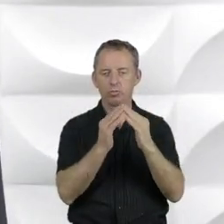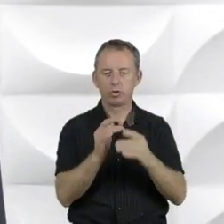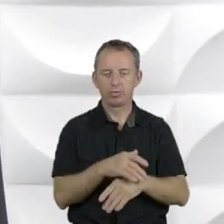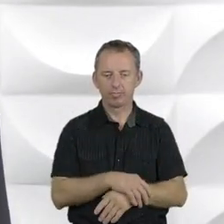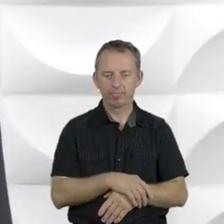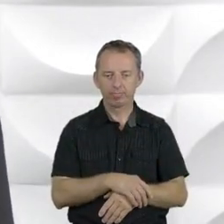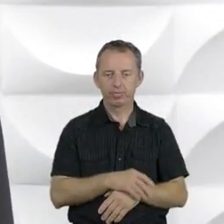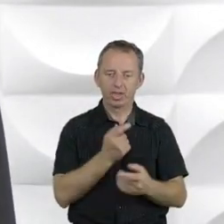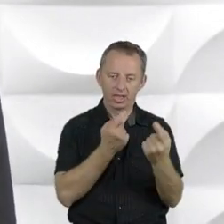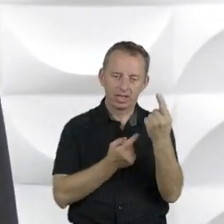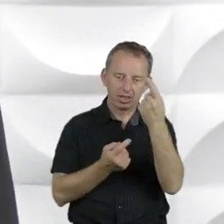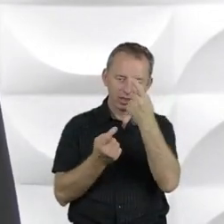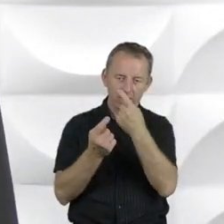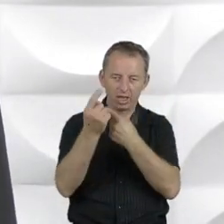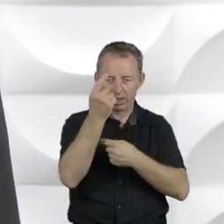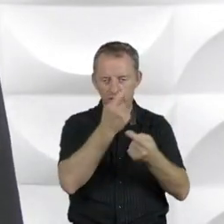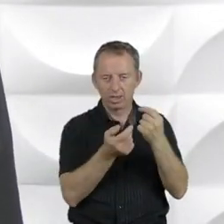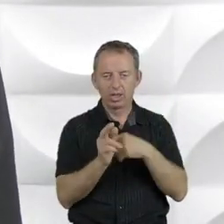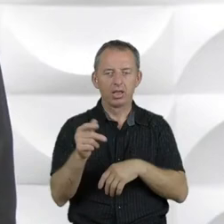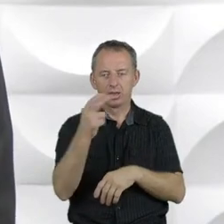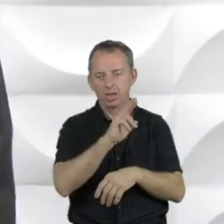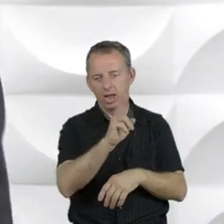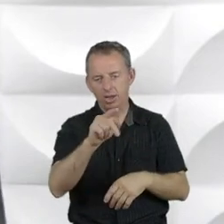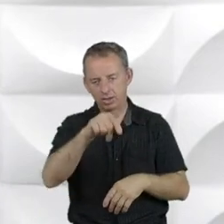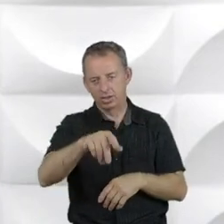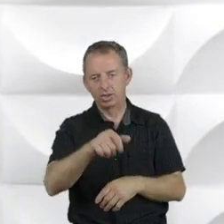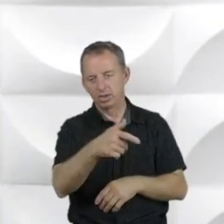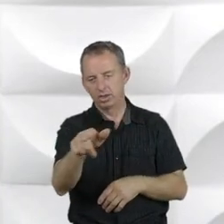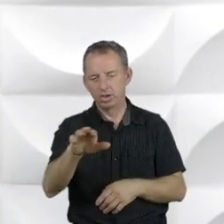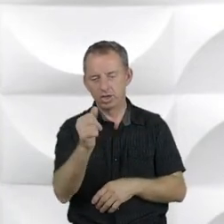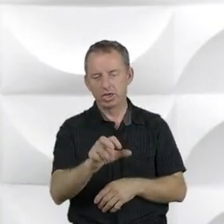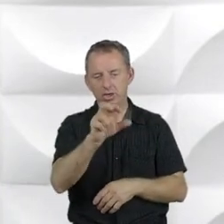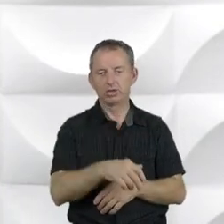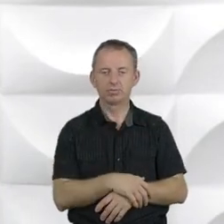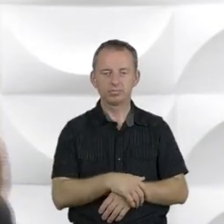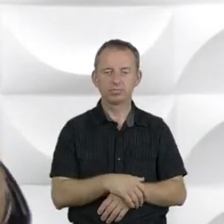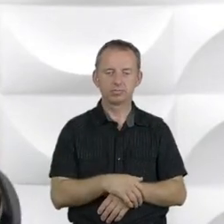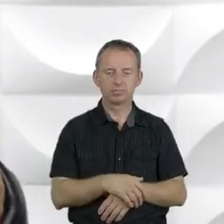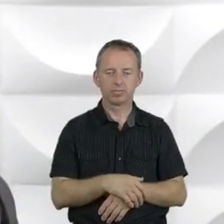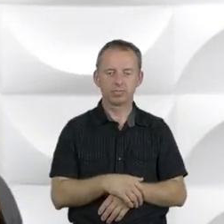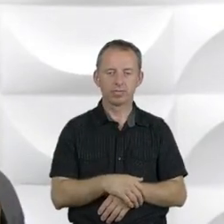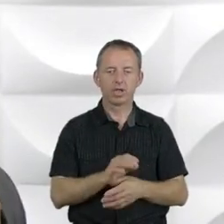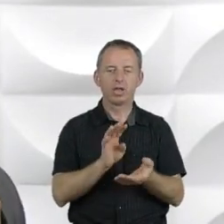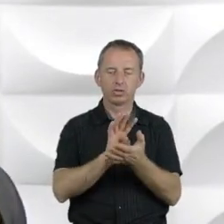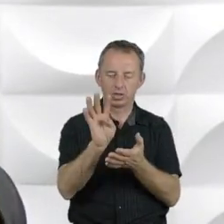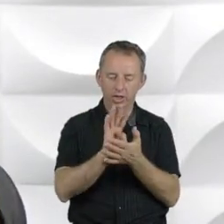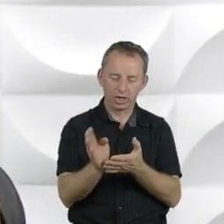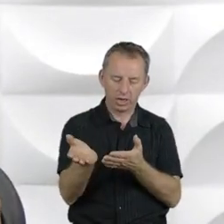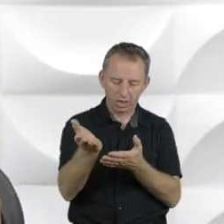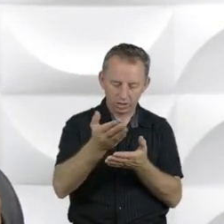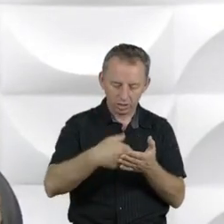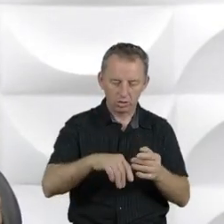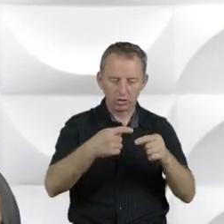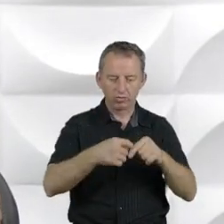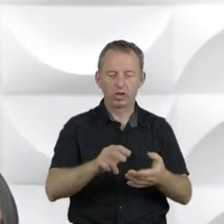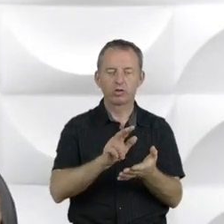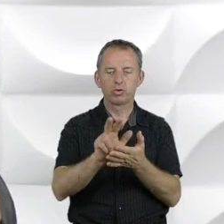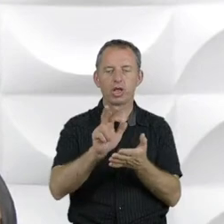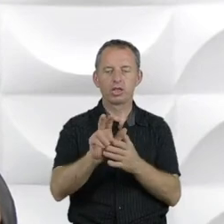i zastanowienie się nad każdym z nich. 14 rozdział, 13 wiersz.